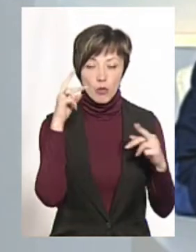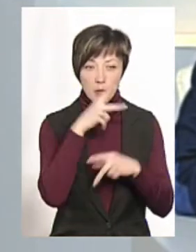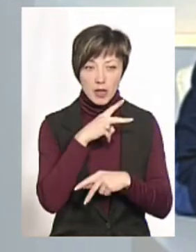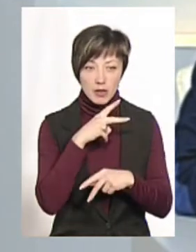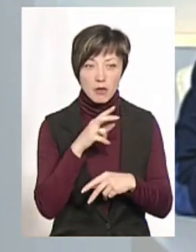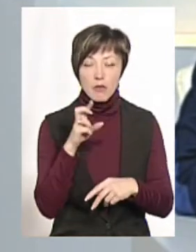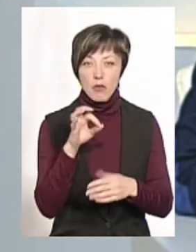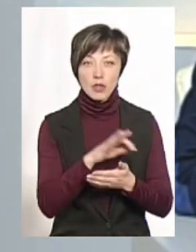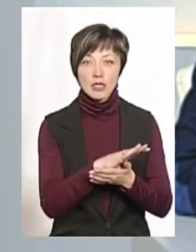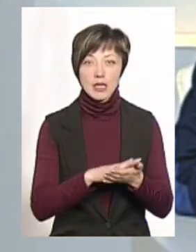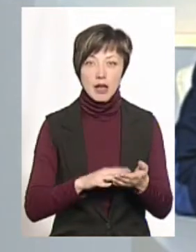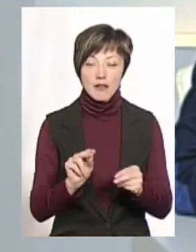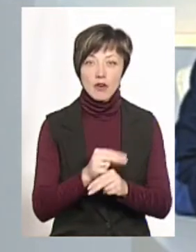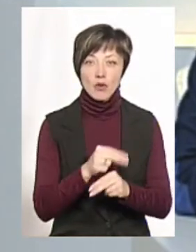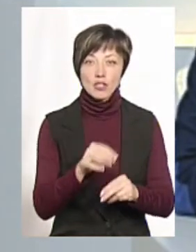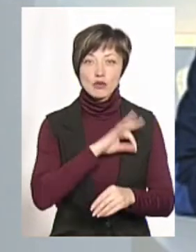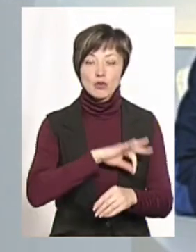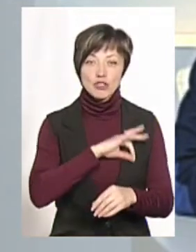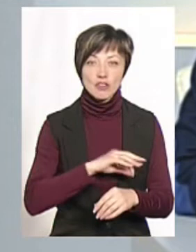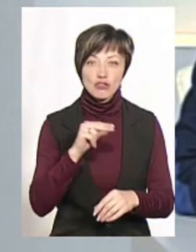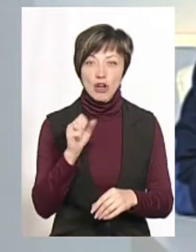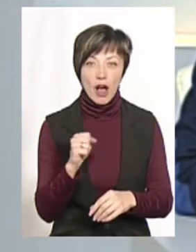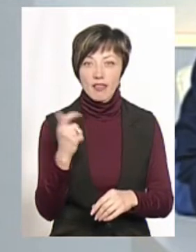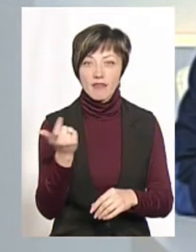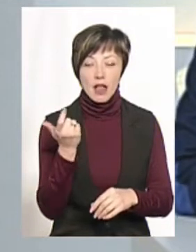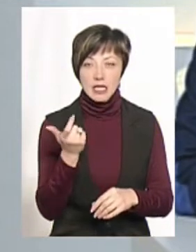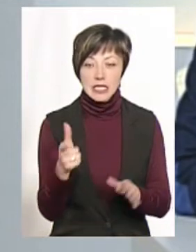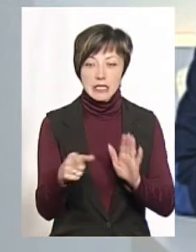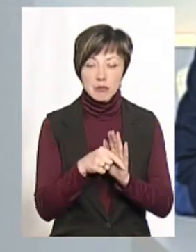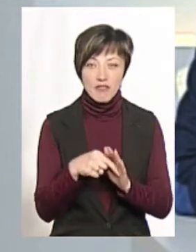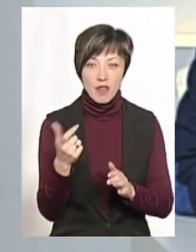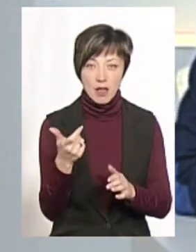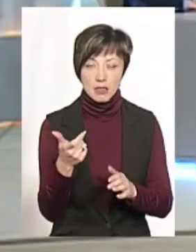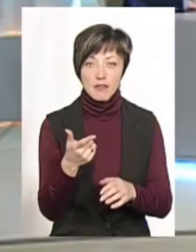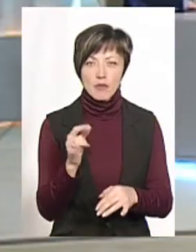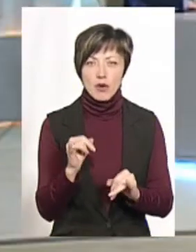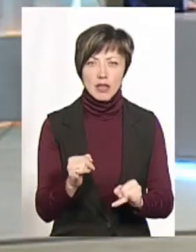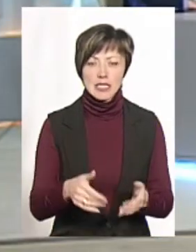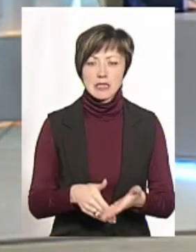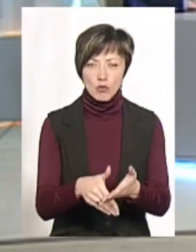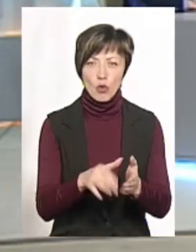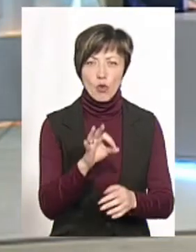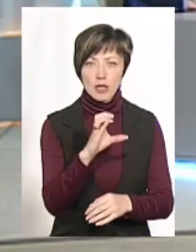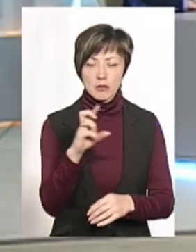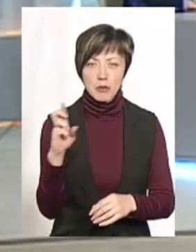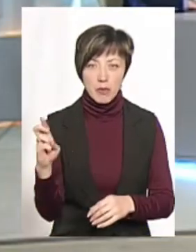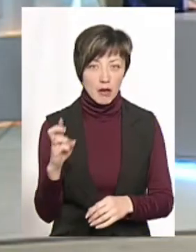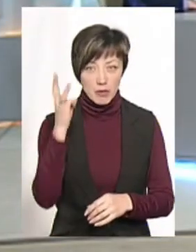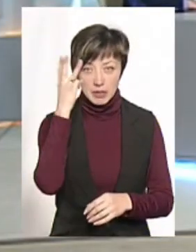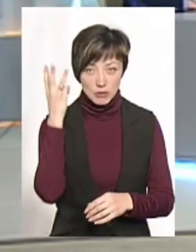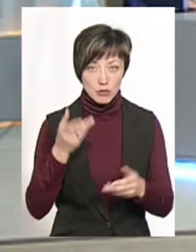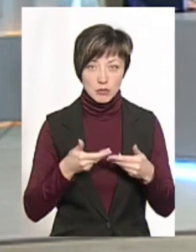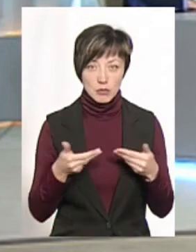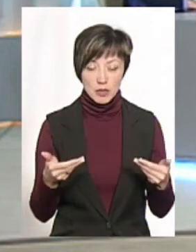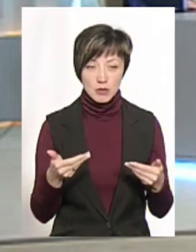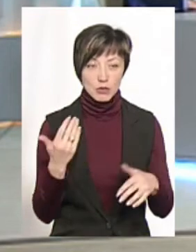помилку, бо ви і далі виховуєте споживача, а не власника і співвласника. Ви погано стимулюєте ОСББ, хоча в Хмельницькому